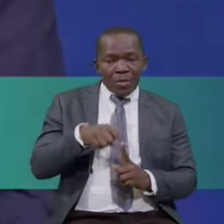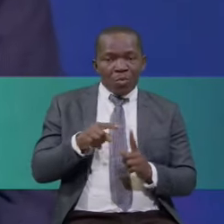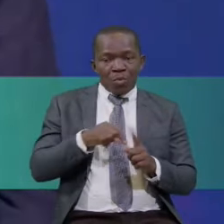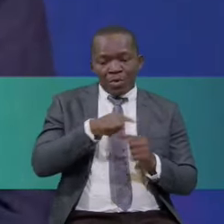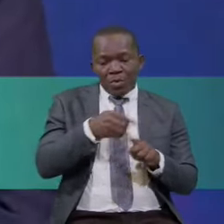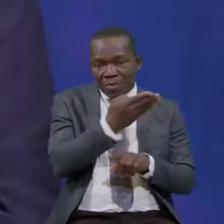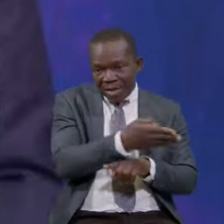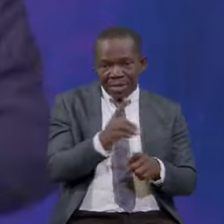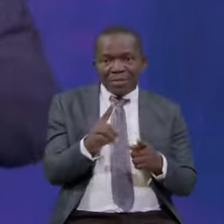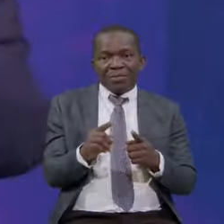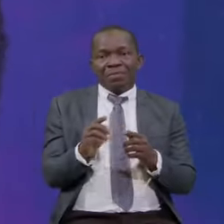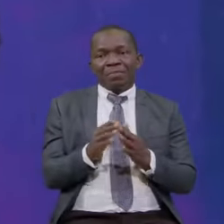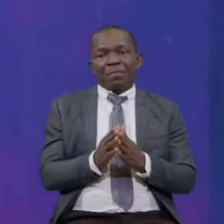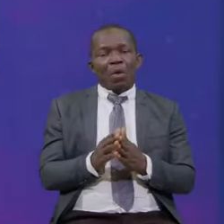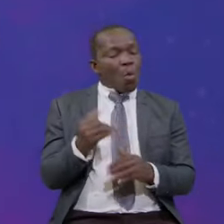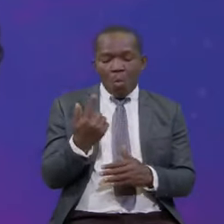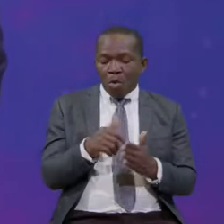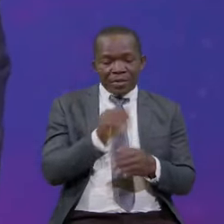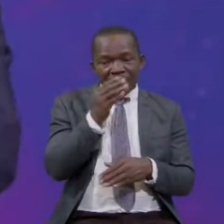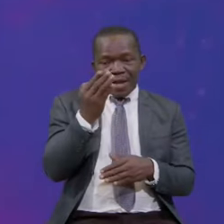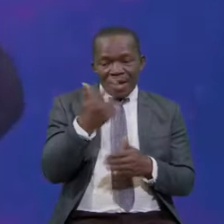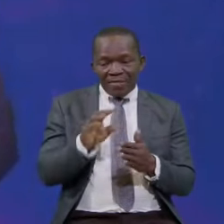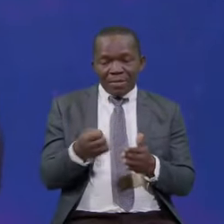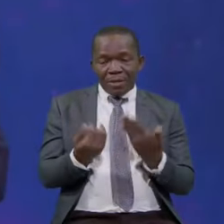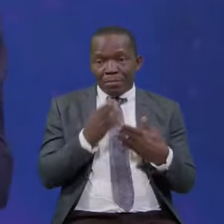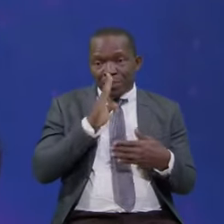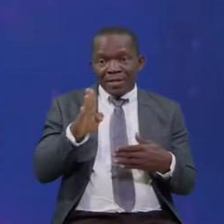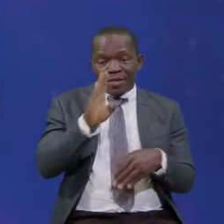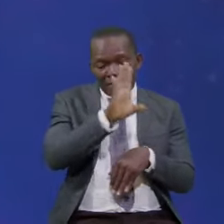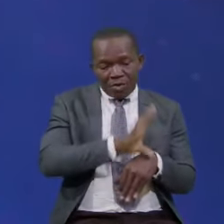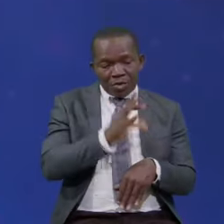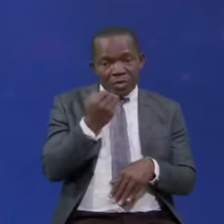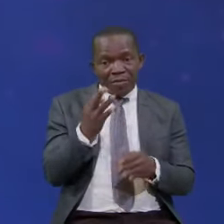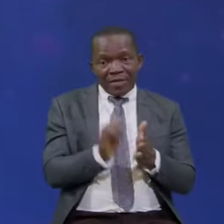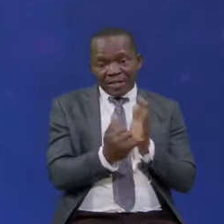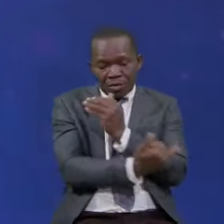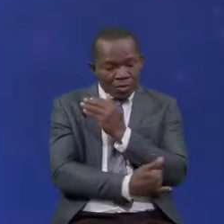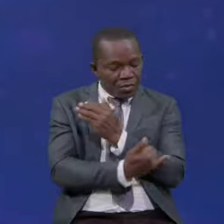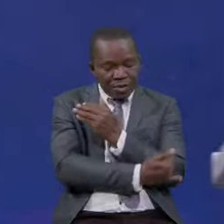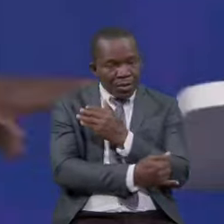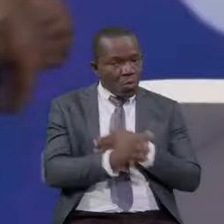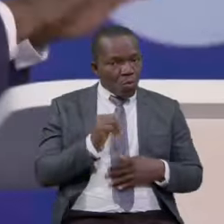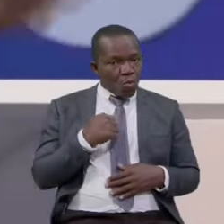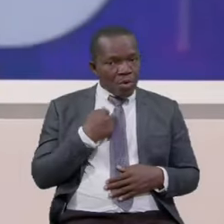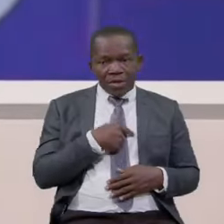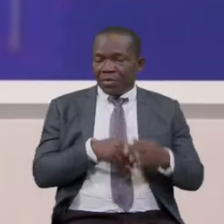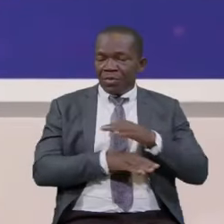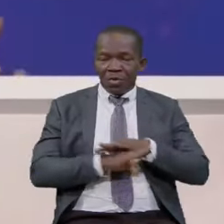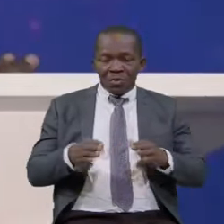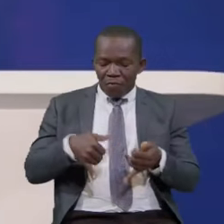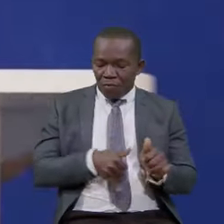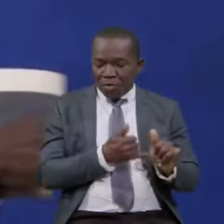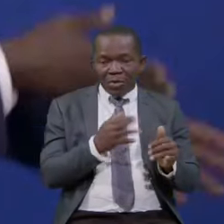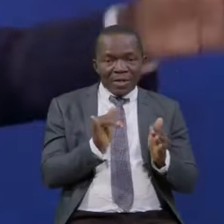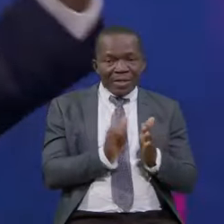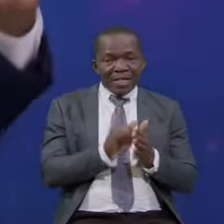tout ce que la culture de cette pays il ne suit pas cette culture et quel que soit quand ces pays quand ils sont en congé il